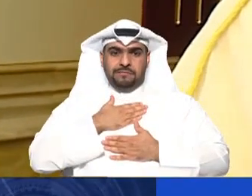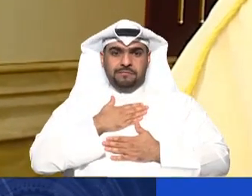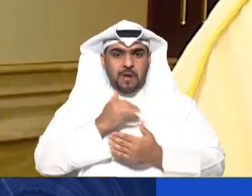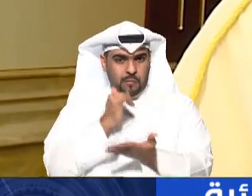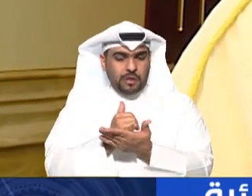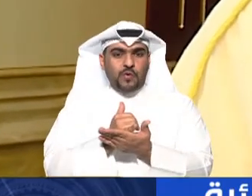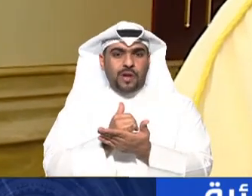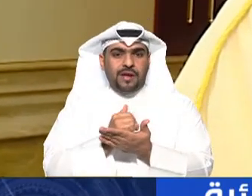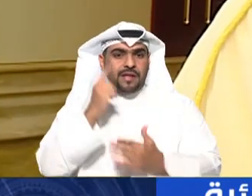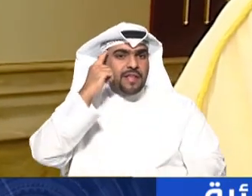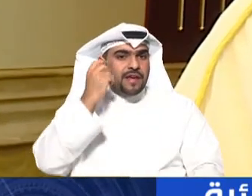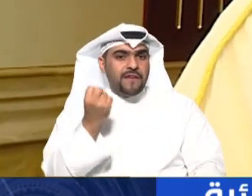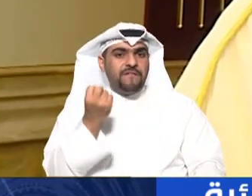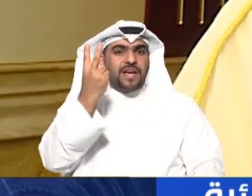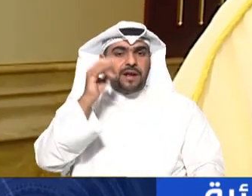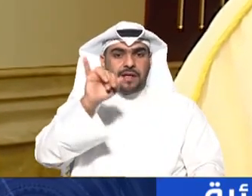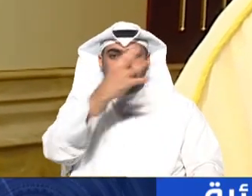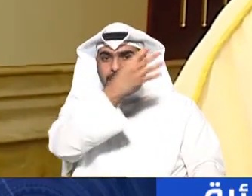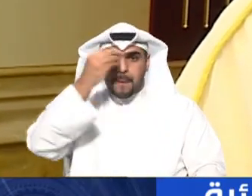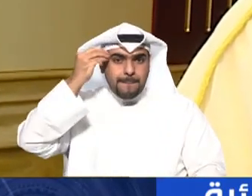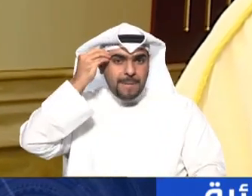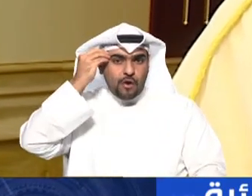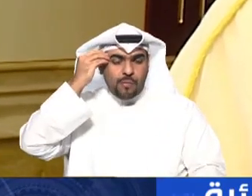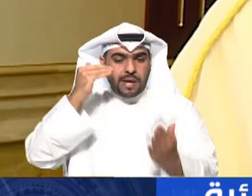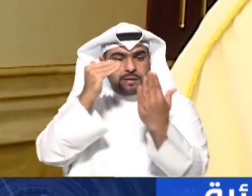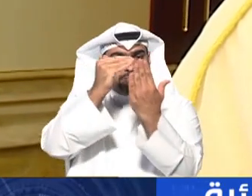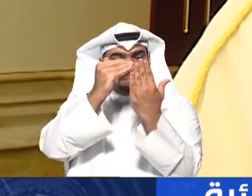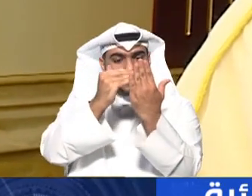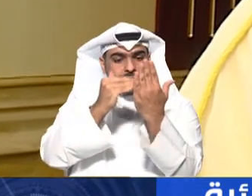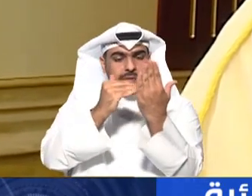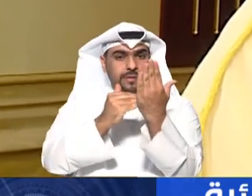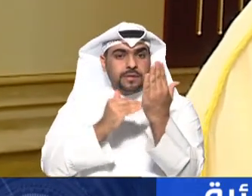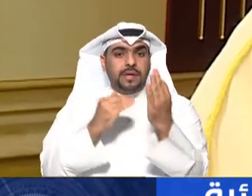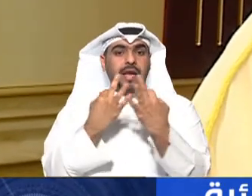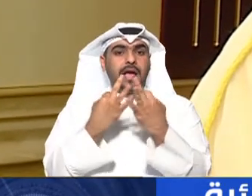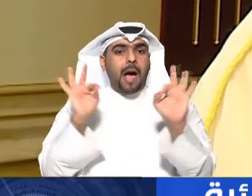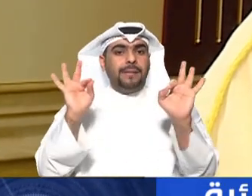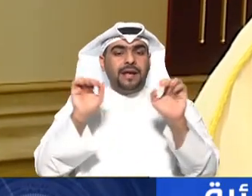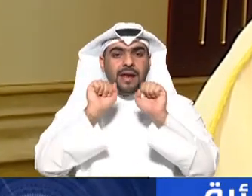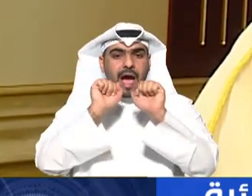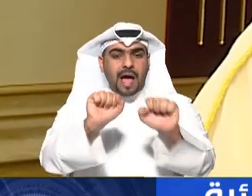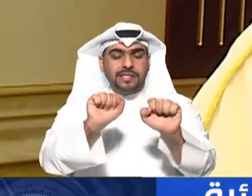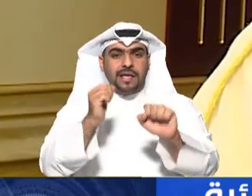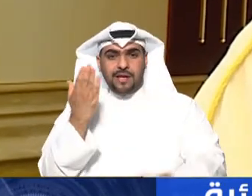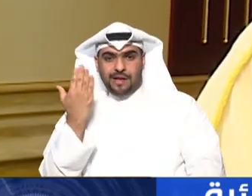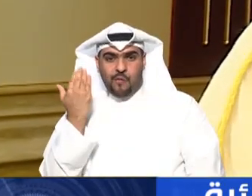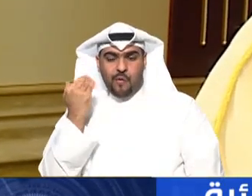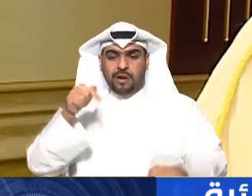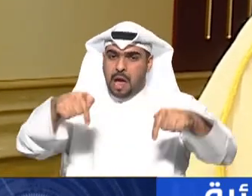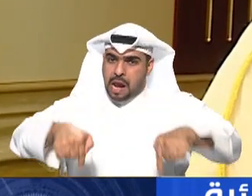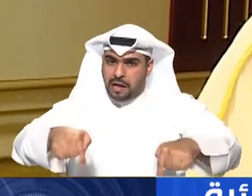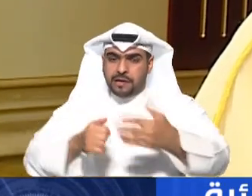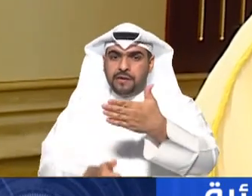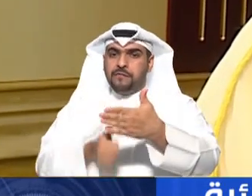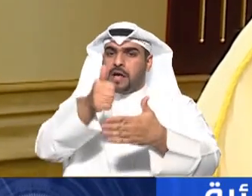سيتم عرض جميع الإنجازات البيئية الخليجية للاستفادة منها من جميع الدول